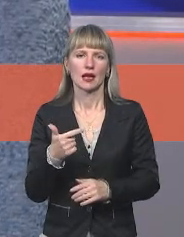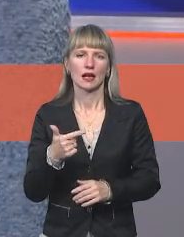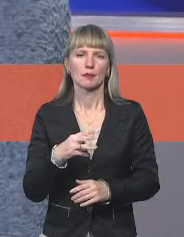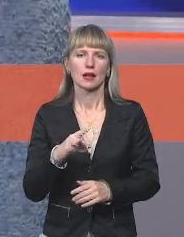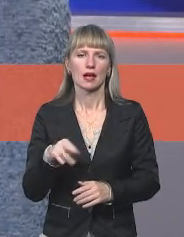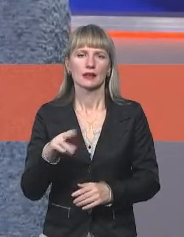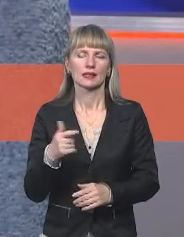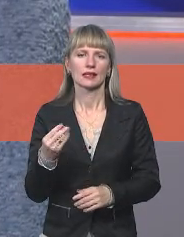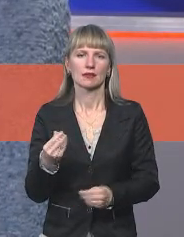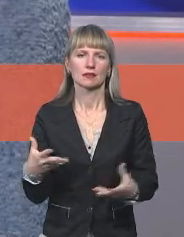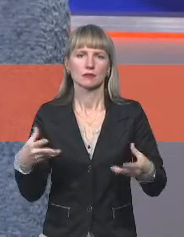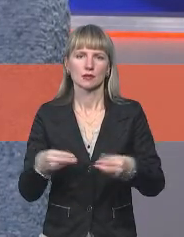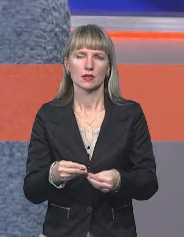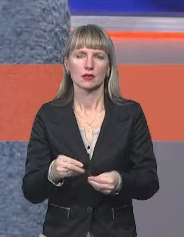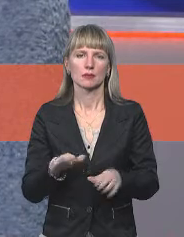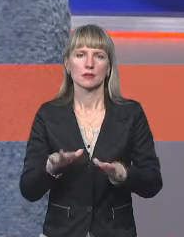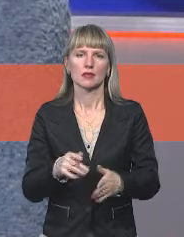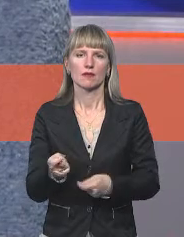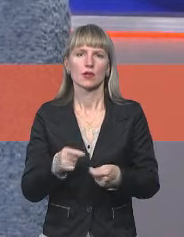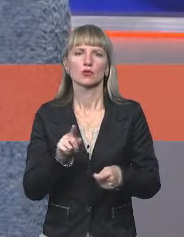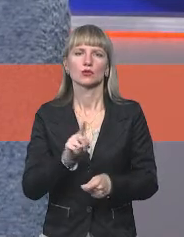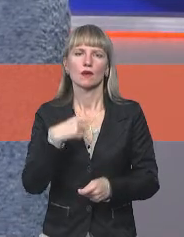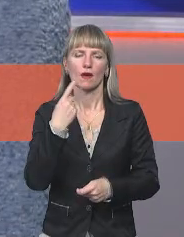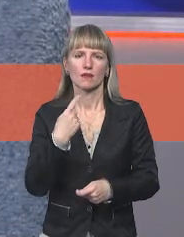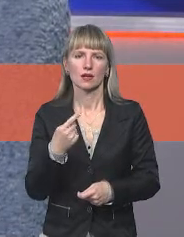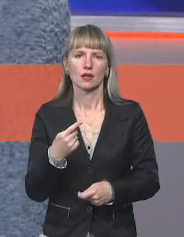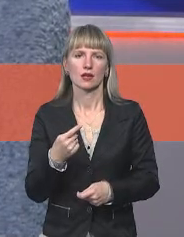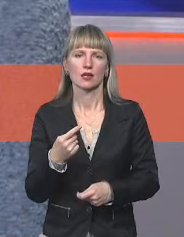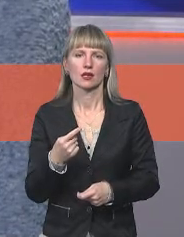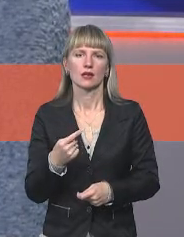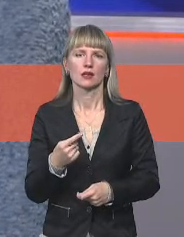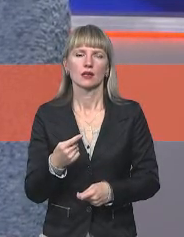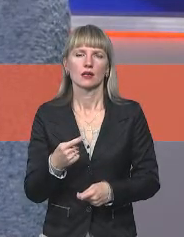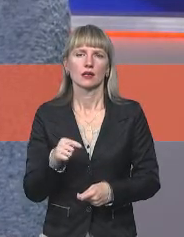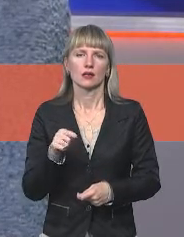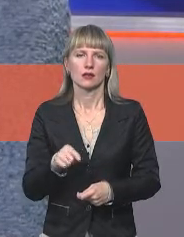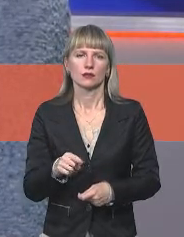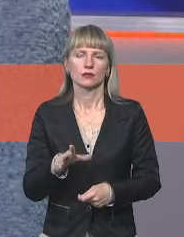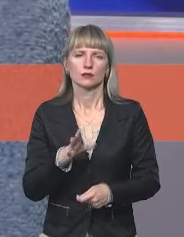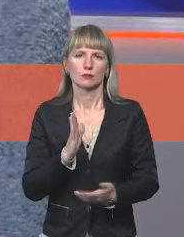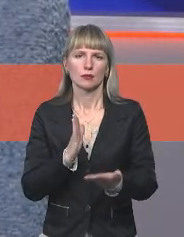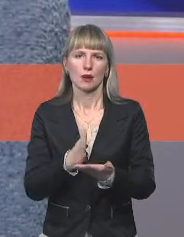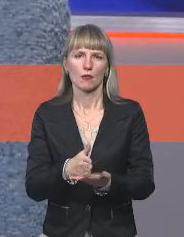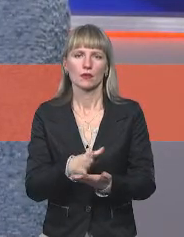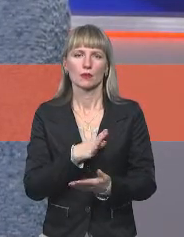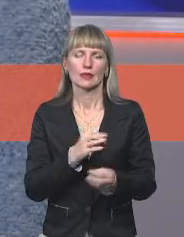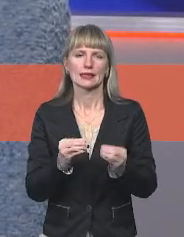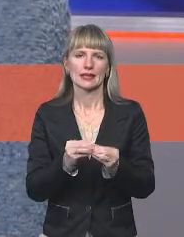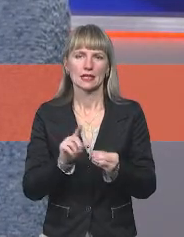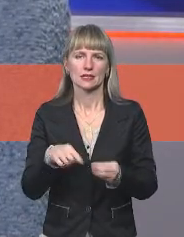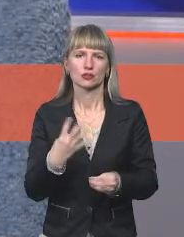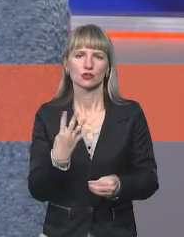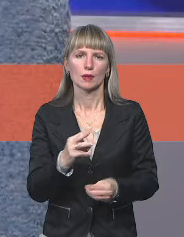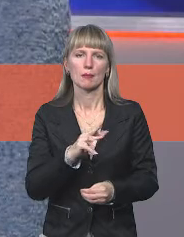– це співфінансування з місцевою владою, те, про що ви казали. І всі умови, за її словами, були виконані і спрямовано